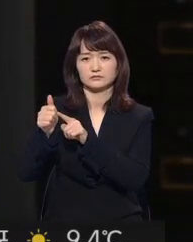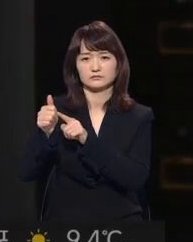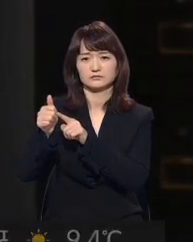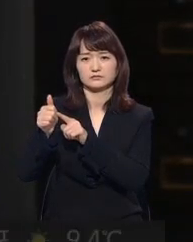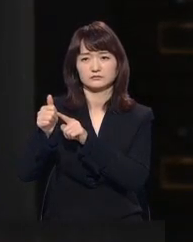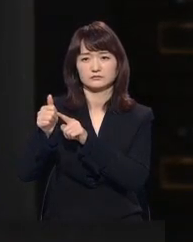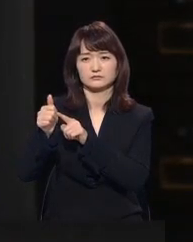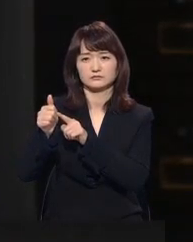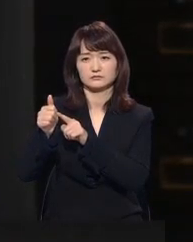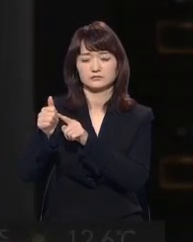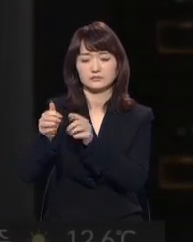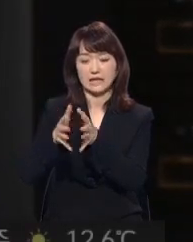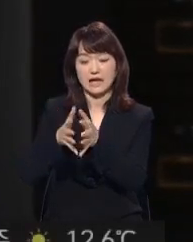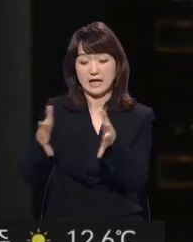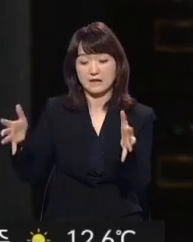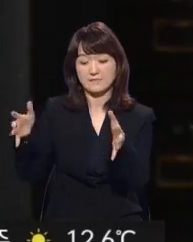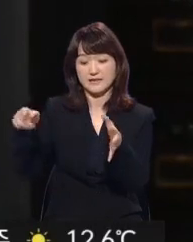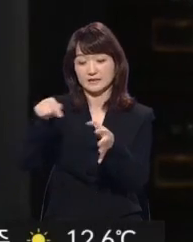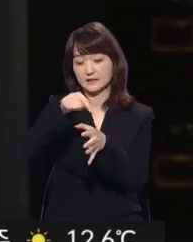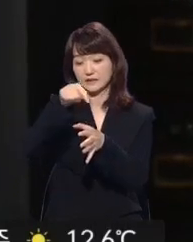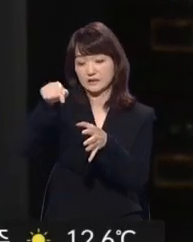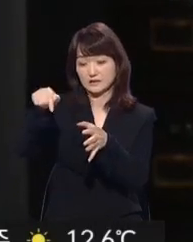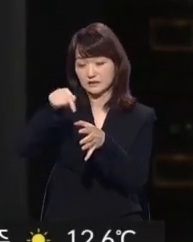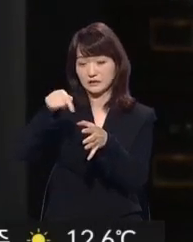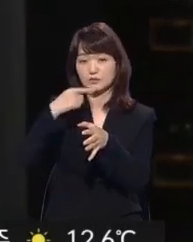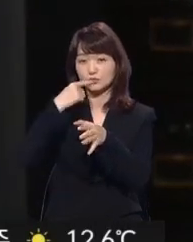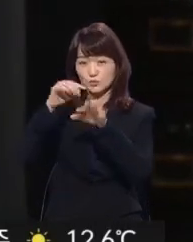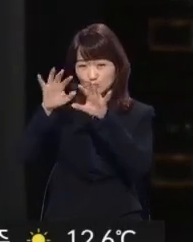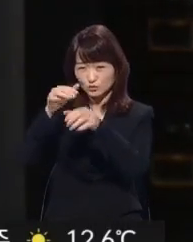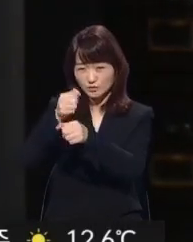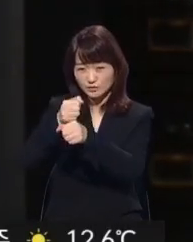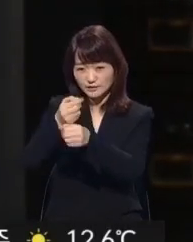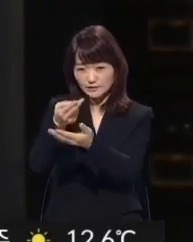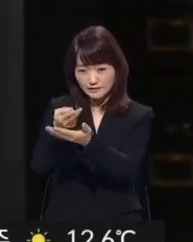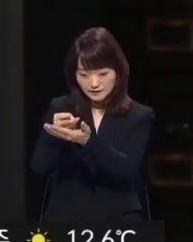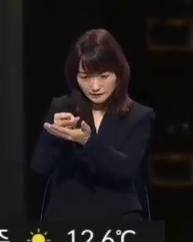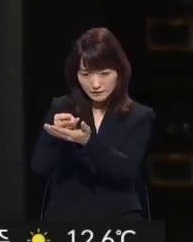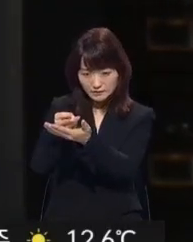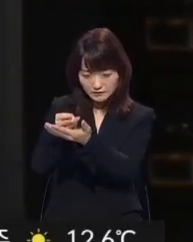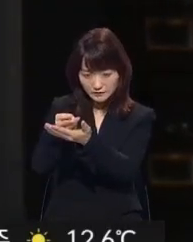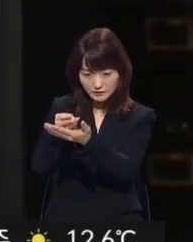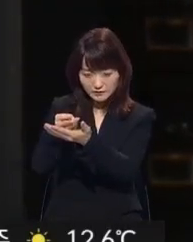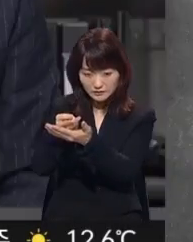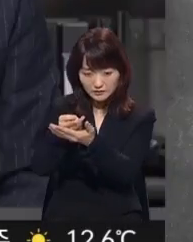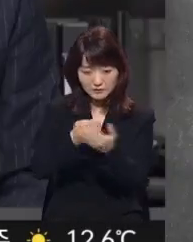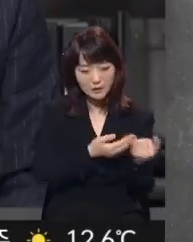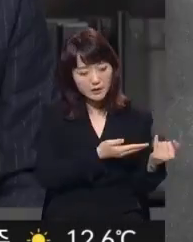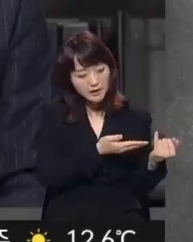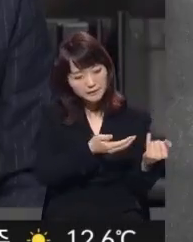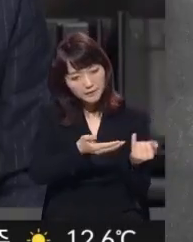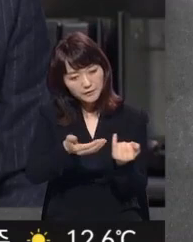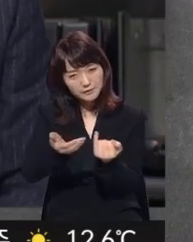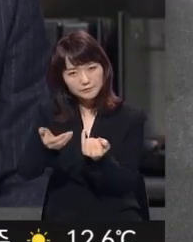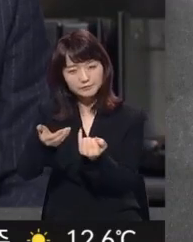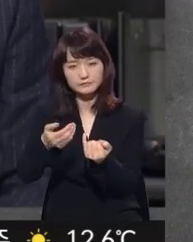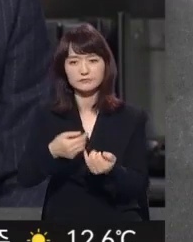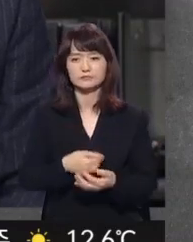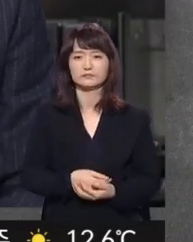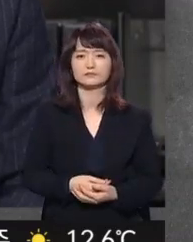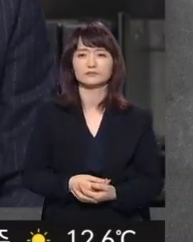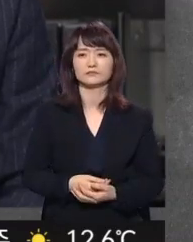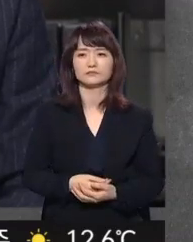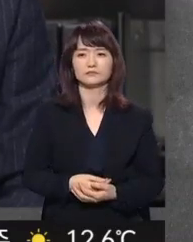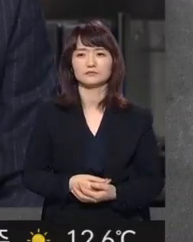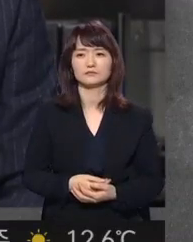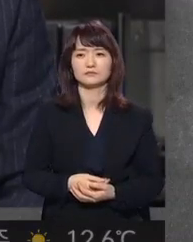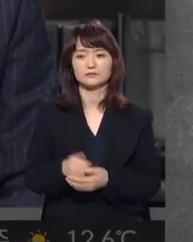자 옥상에다가 눈 침대라고지가 만들어 놓고 거기로 유인하고 장난감으로 유인을 하고 그리고 가명을